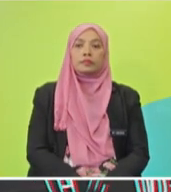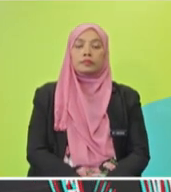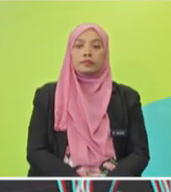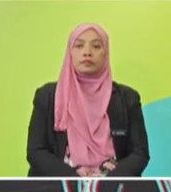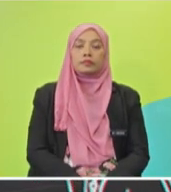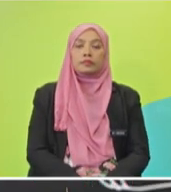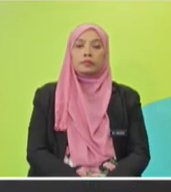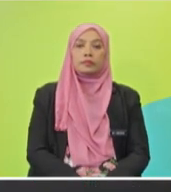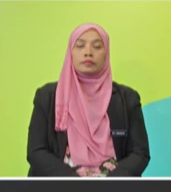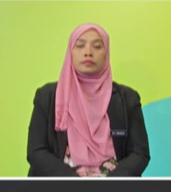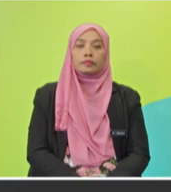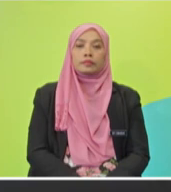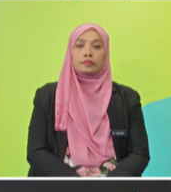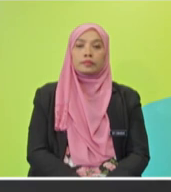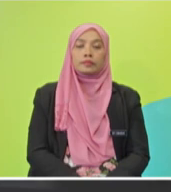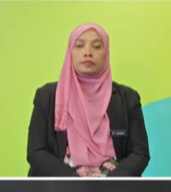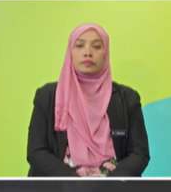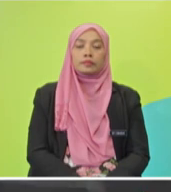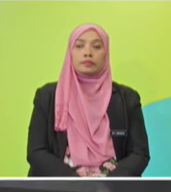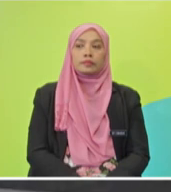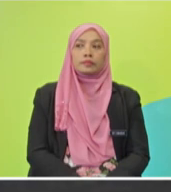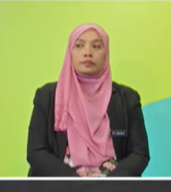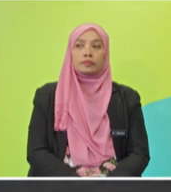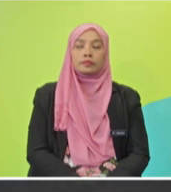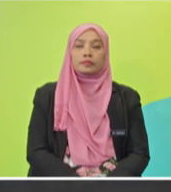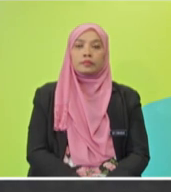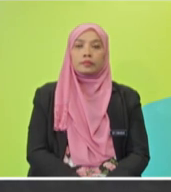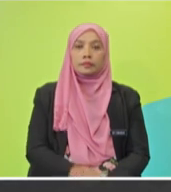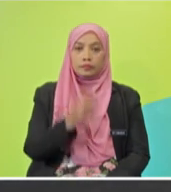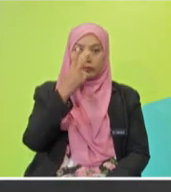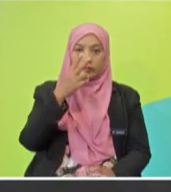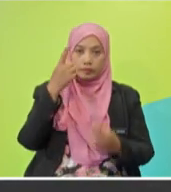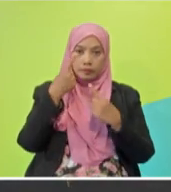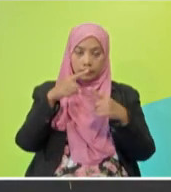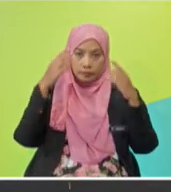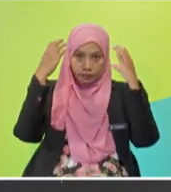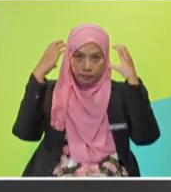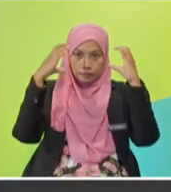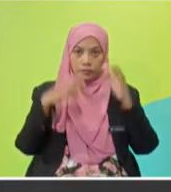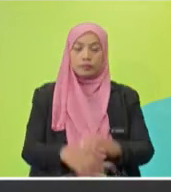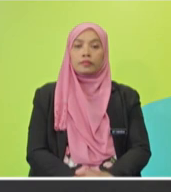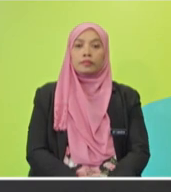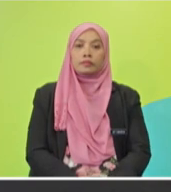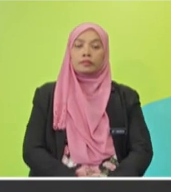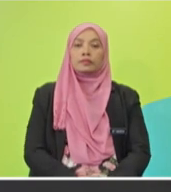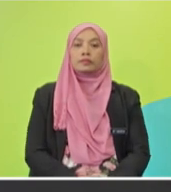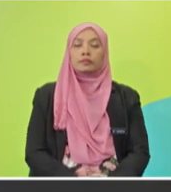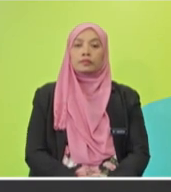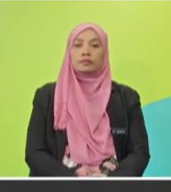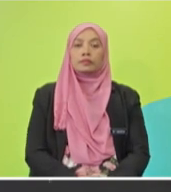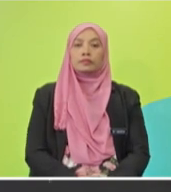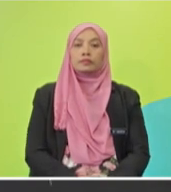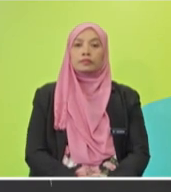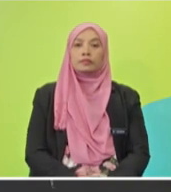27 bahagi 54 ni kita dapat 1/2. Jadi kita darablah 1/2 darab 54 dapat 27.